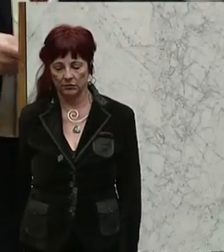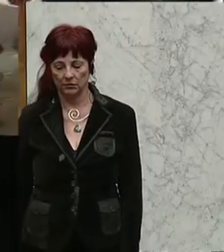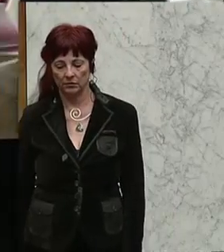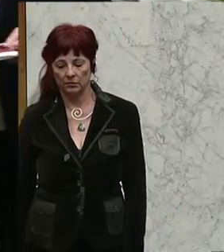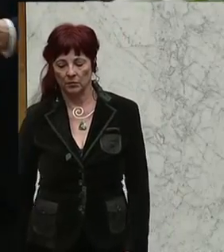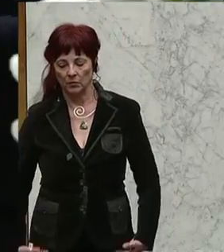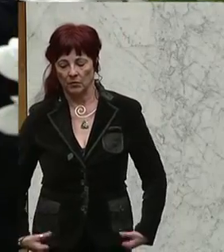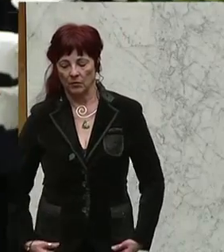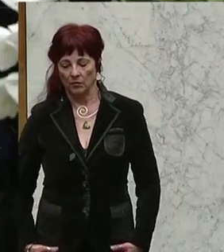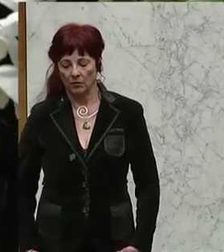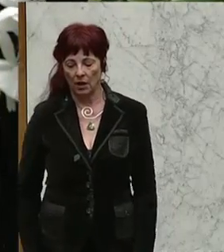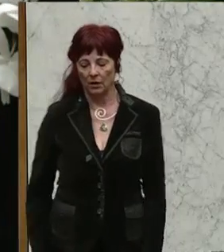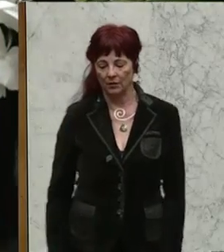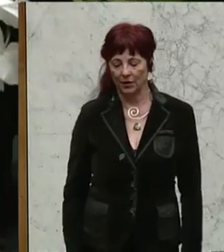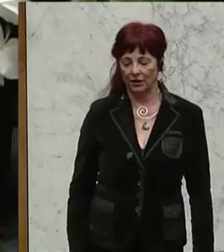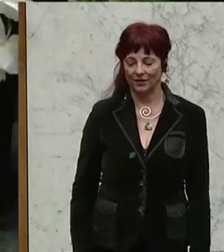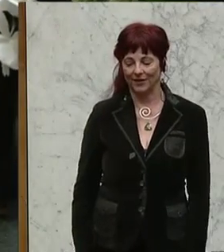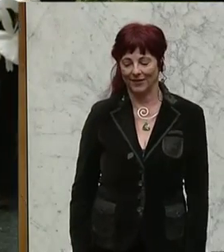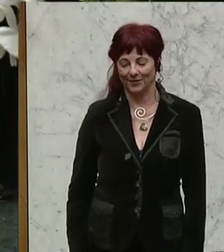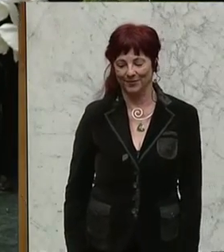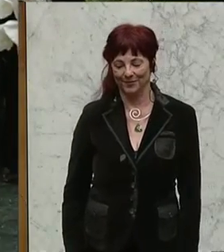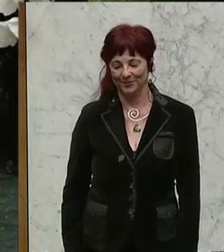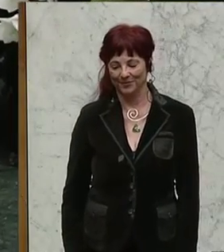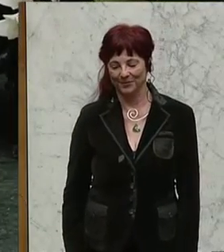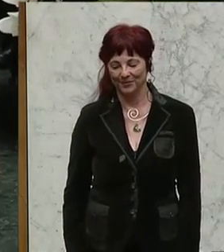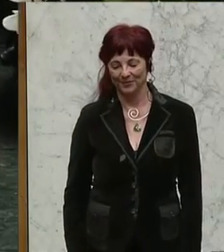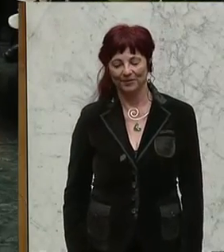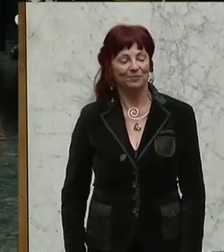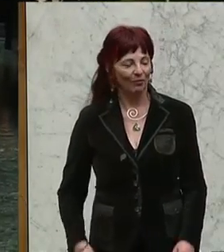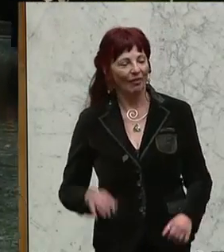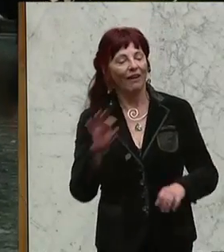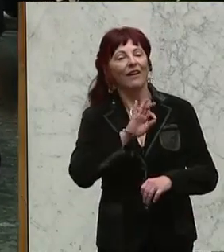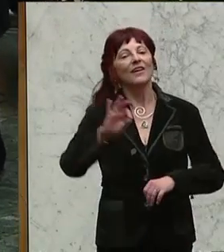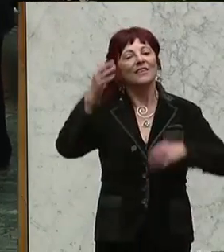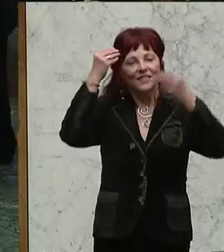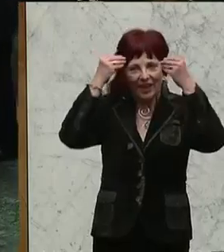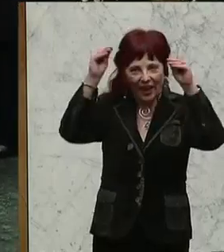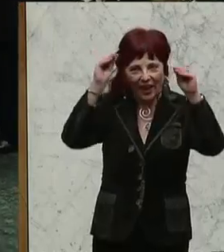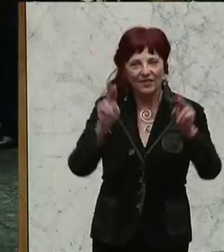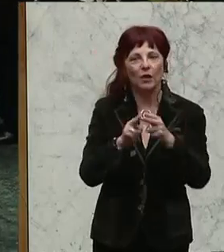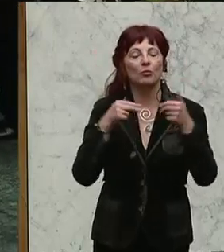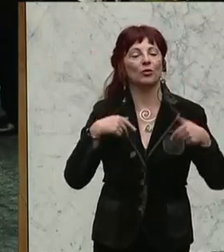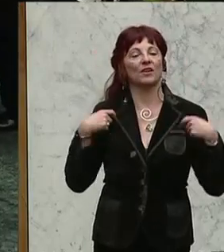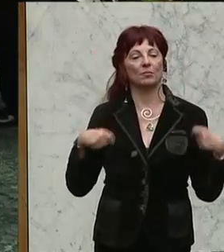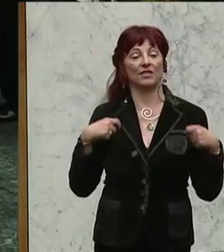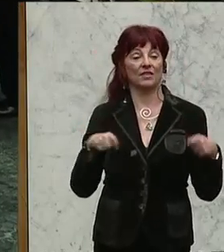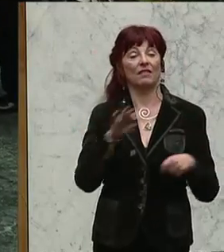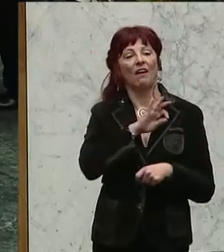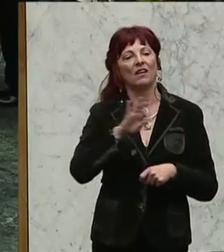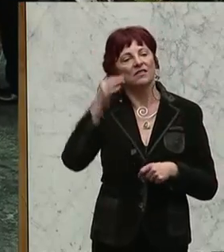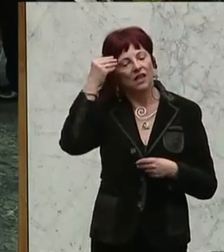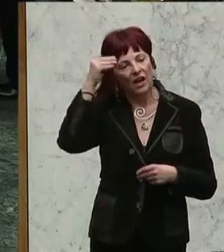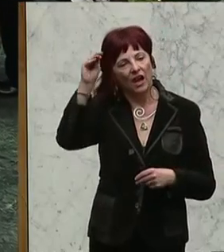nächster Redner ist der Volksanwalt Peter Fichtenbauer sehr der Bundespräsident sehr der Bundesminister sehr